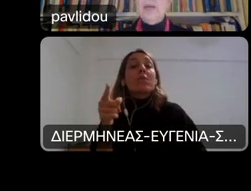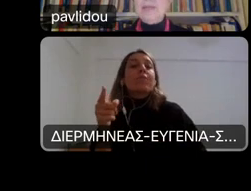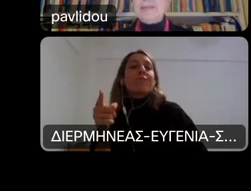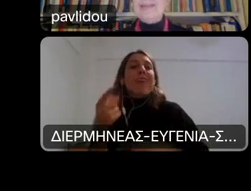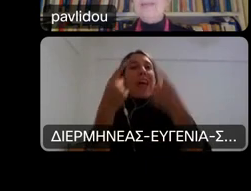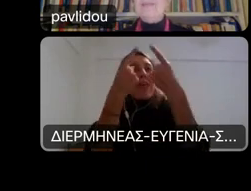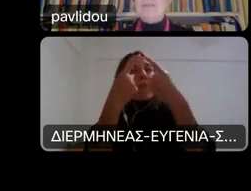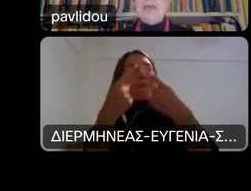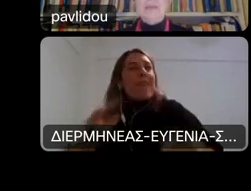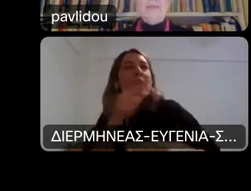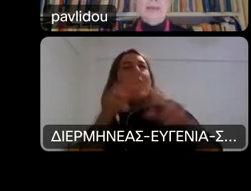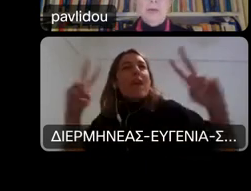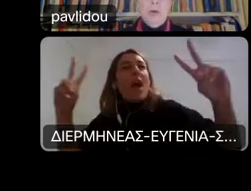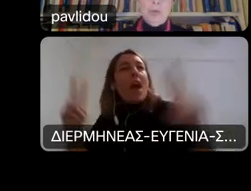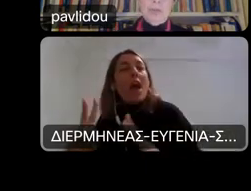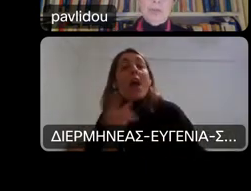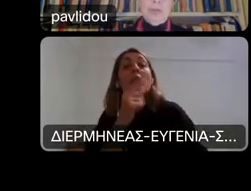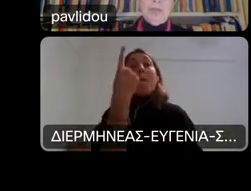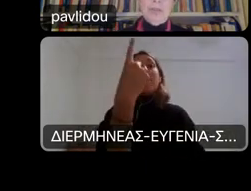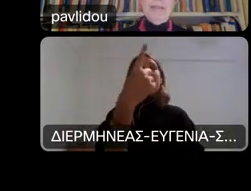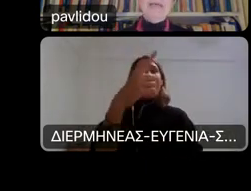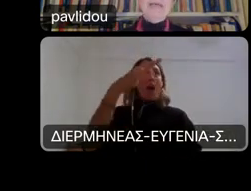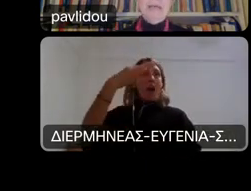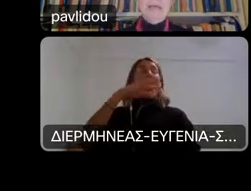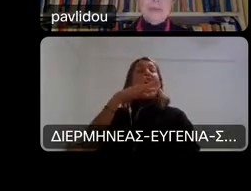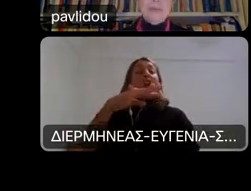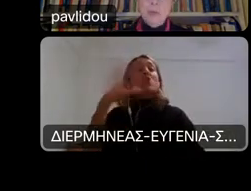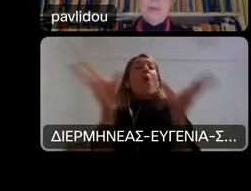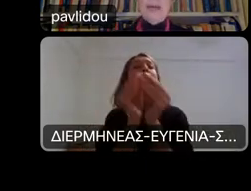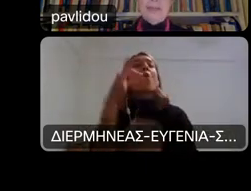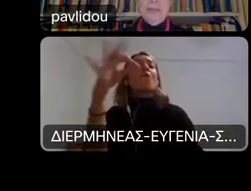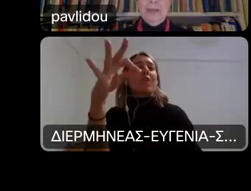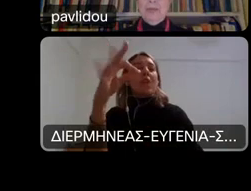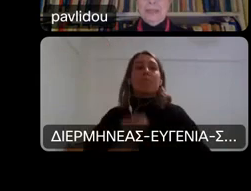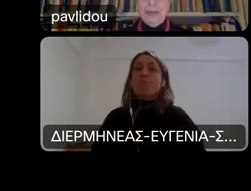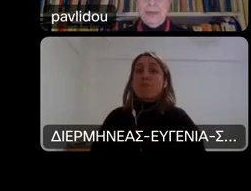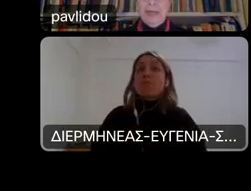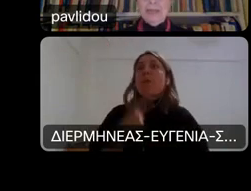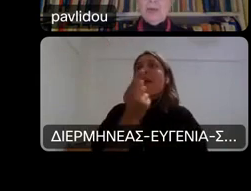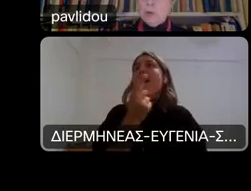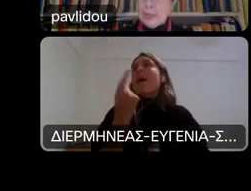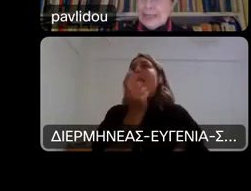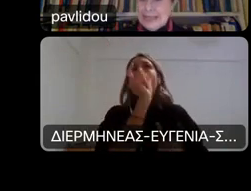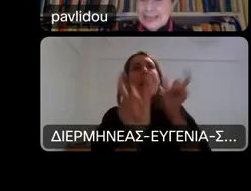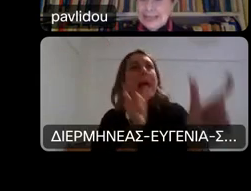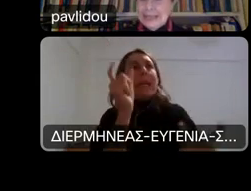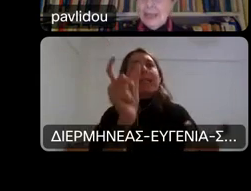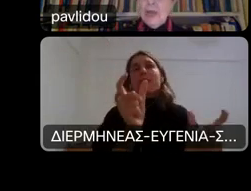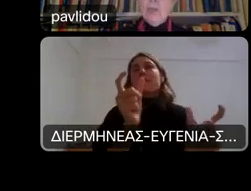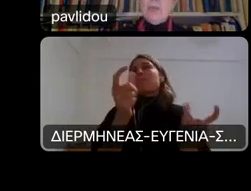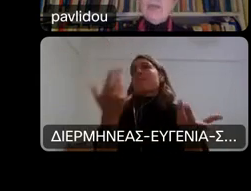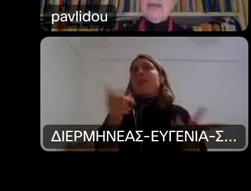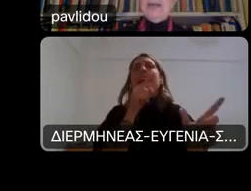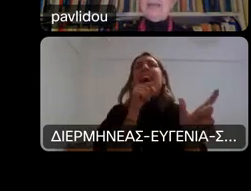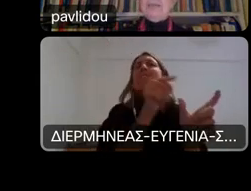οποία μας δίνει μη έμφυλη γλώσσα. Δηλαδή, χρησιμοποιούμε ασημάδευτες εκφράσεις, γλωσσικά στοιχεία